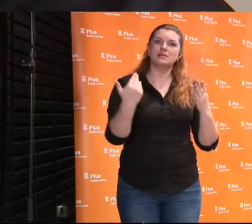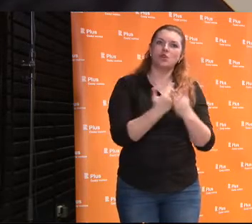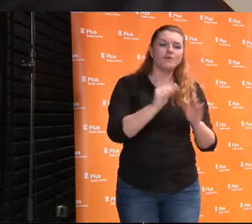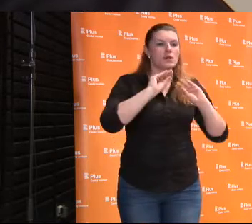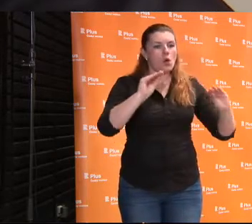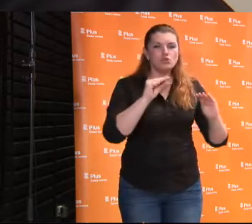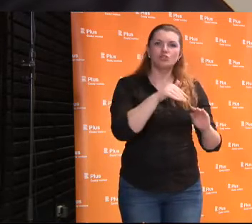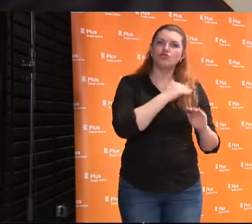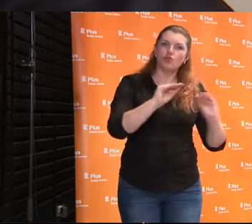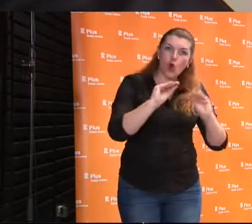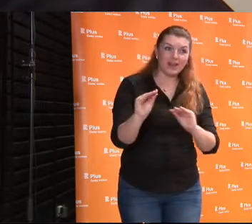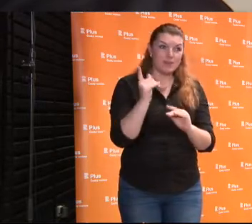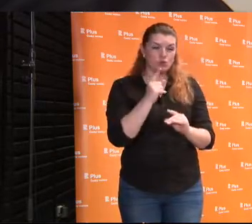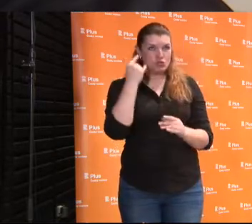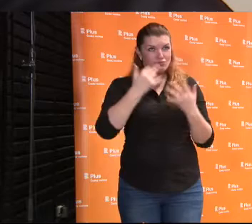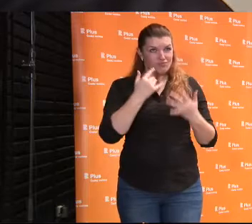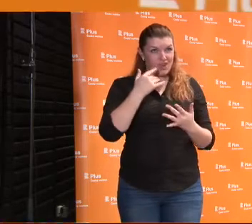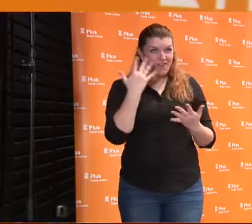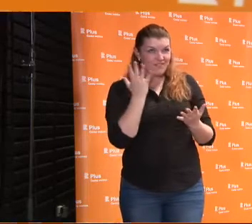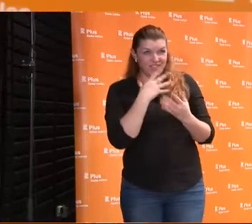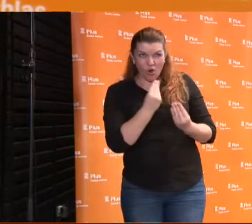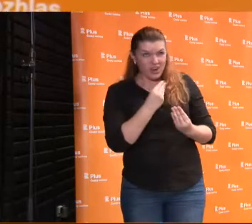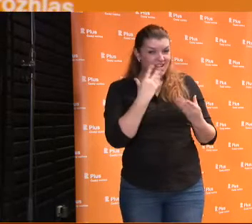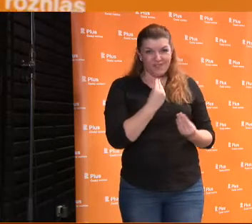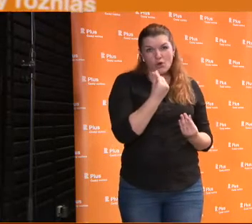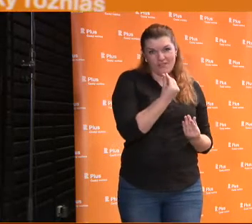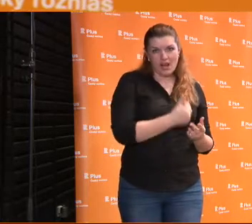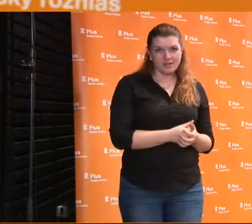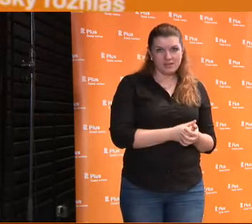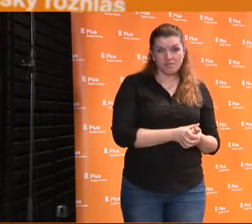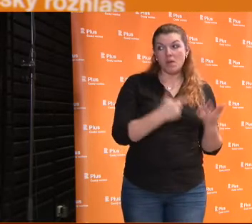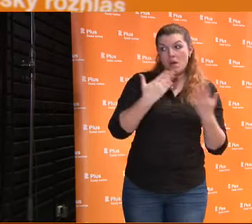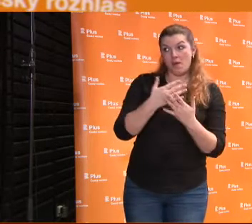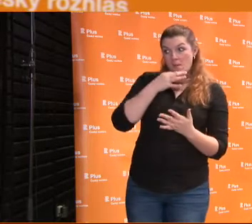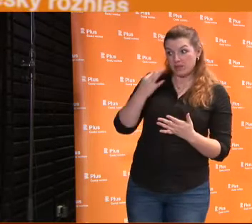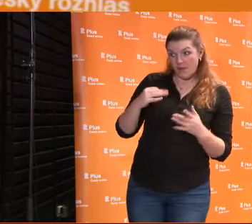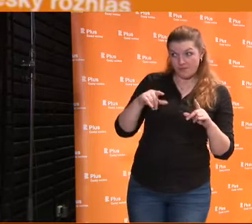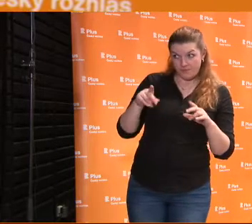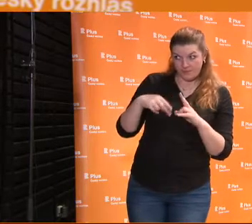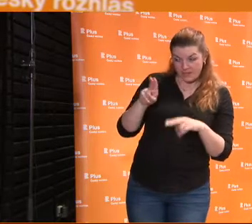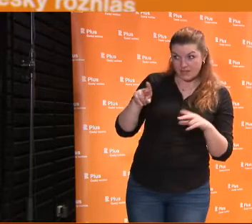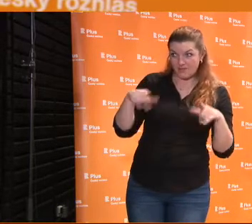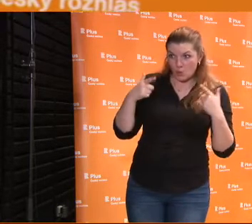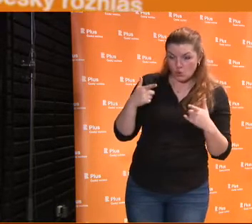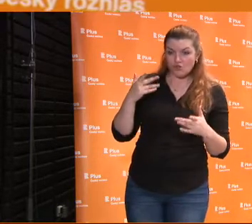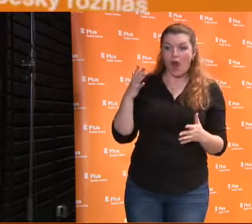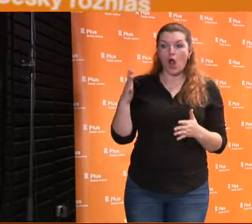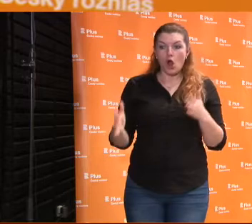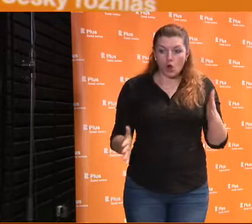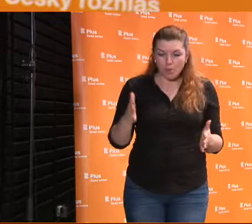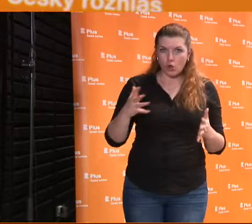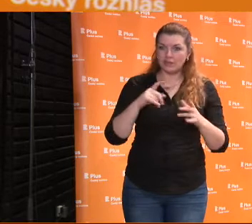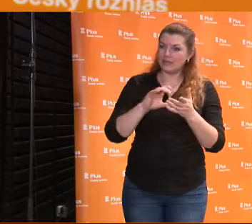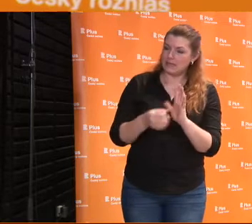chvíli cenově výhodné. A řekla byste, že tedy více se zatím využívá ta robotizace, to, kdy roboti dělají nějakou manuální práci,